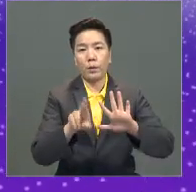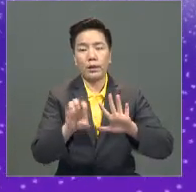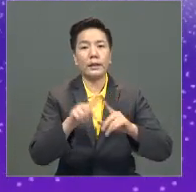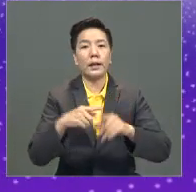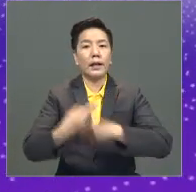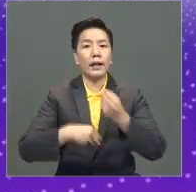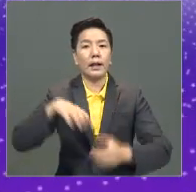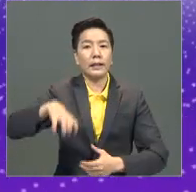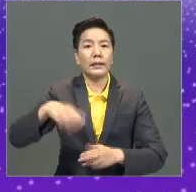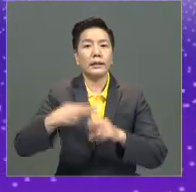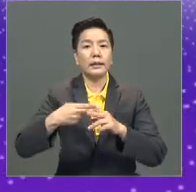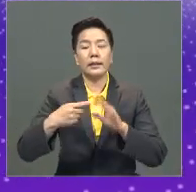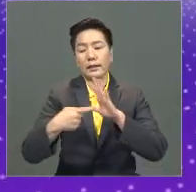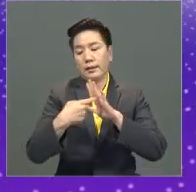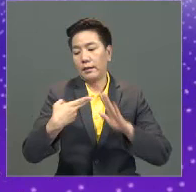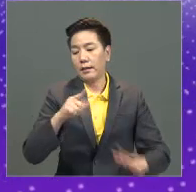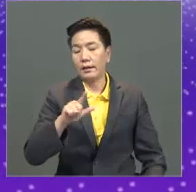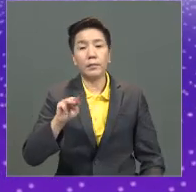เป็นกระที่อีกด้านครับจากกระทรวงมหาดไทยก็ได้ส่งหนังสือด่วนนะครับถึงผู้ว่าราชการจังหวัดนะครับไปยังทุกจังหวัดนะครับแจ้งไปยังประชาชนที่เดินทางกลับมาจากโรงแรมดีวารีดีว่านะครับและก็ห้างสรรพสินค้าpassion